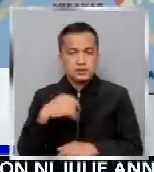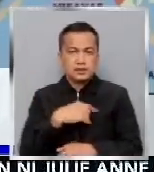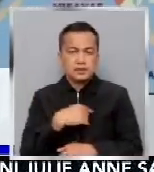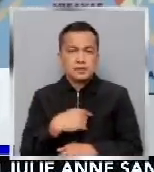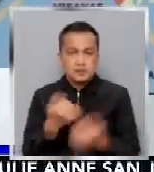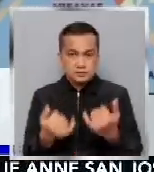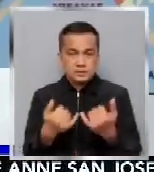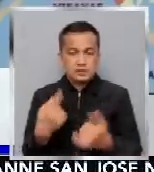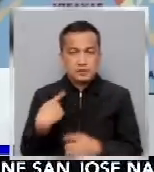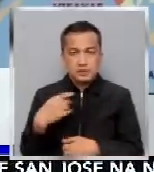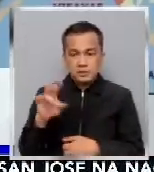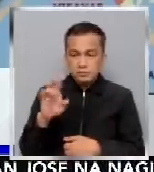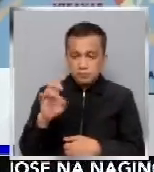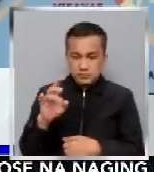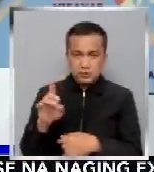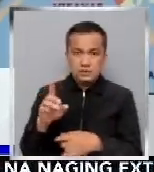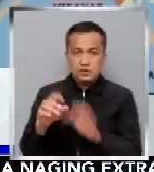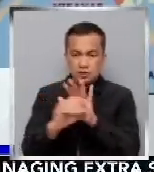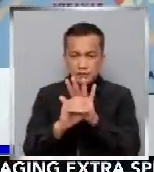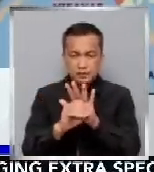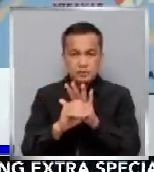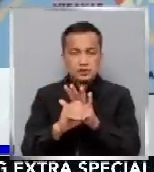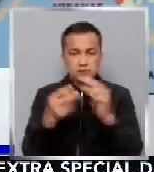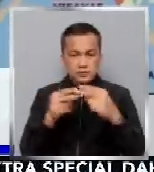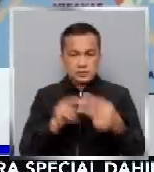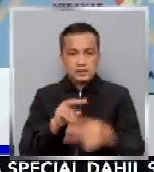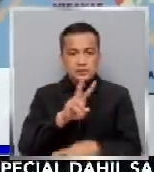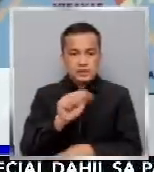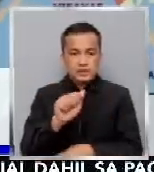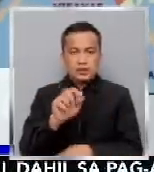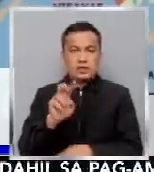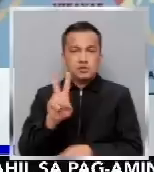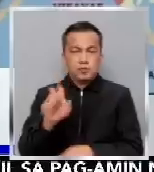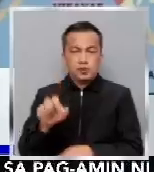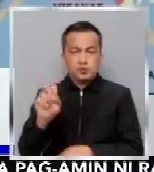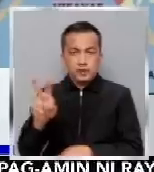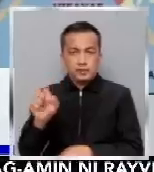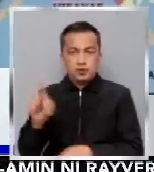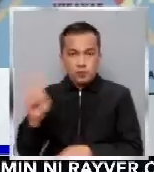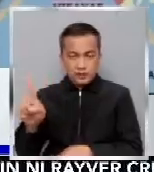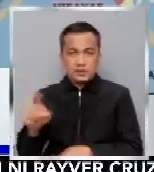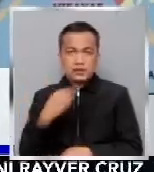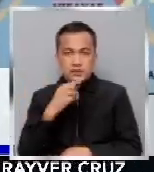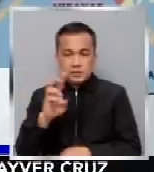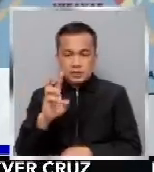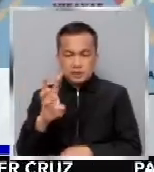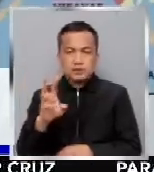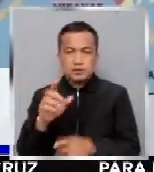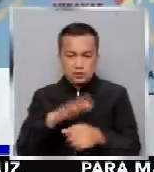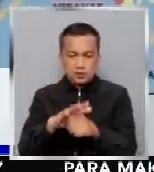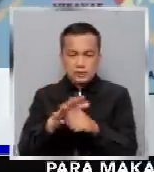tayong 17 detected Omicron subvariant BA.2.12.1 sa ating bansa. 16 ay locally acquired at